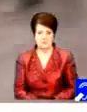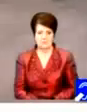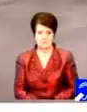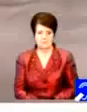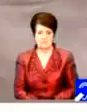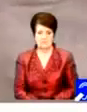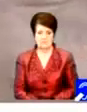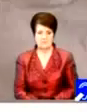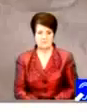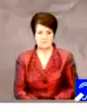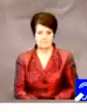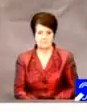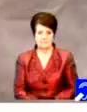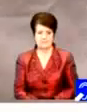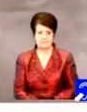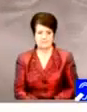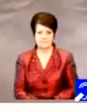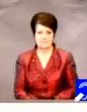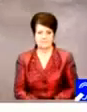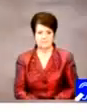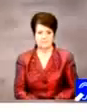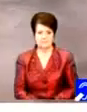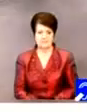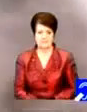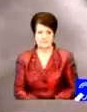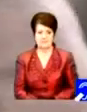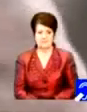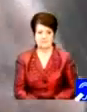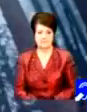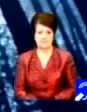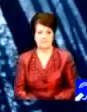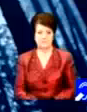Mamă, inima mi-a arsă.